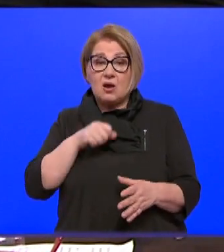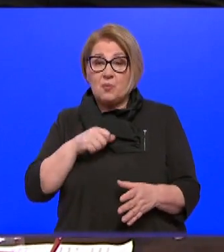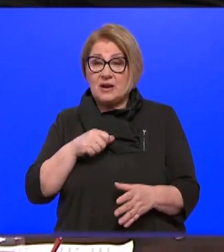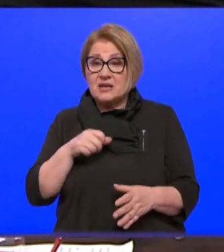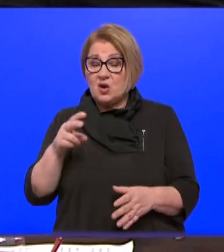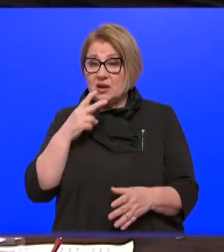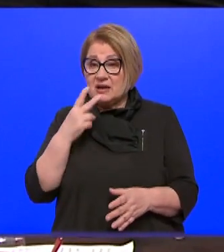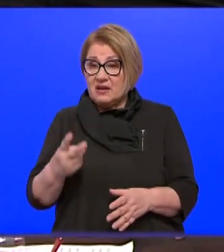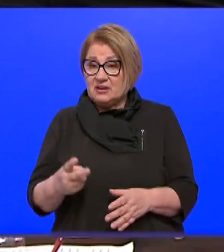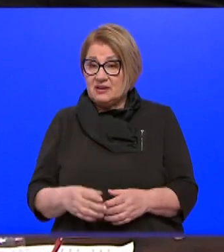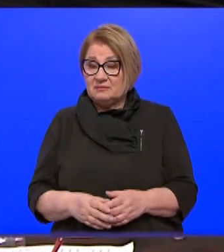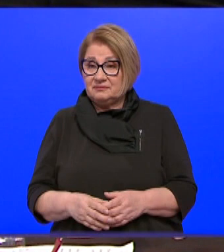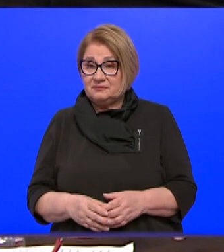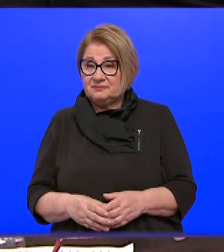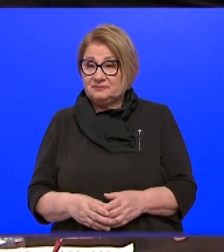da ta osoba